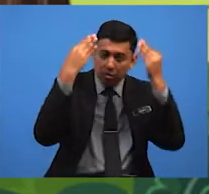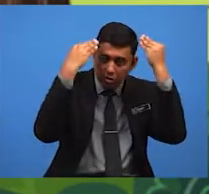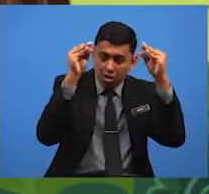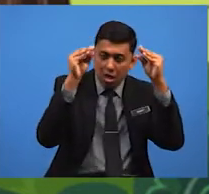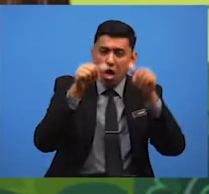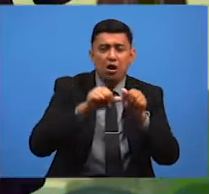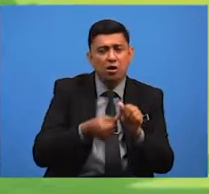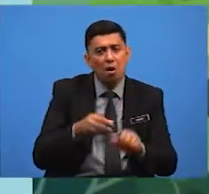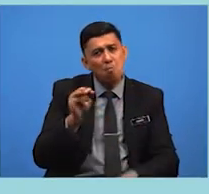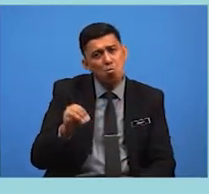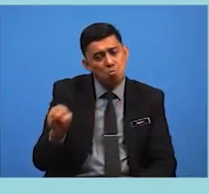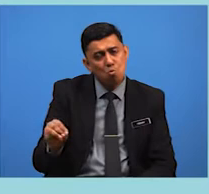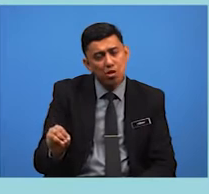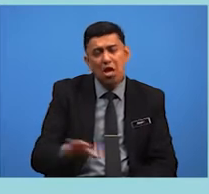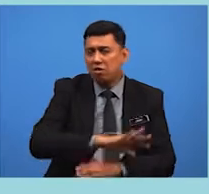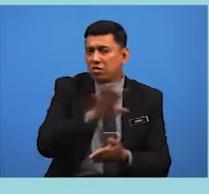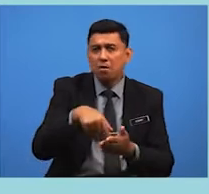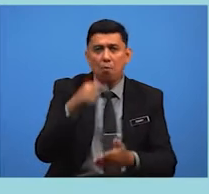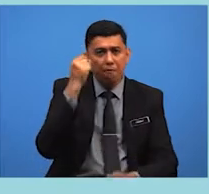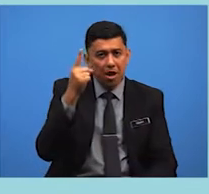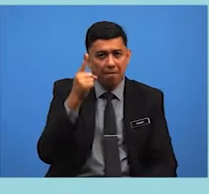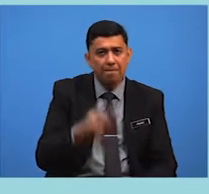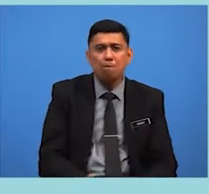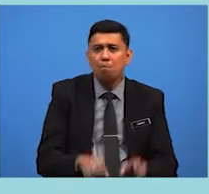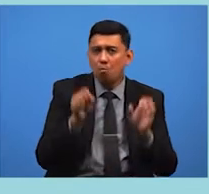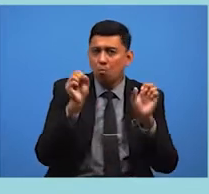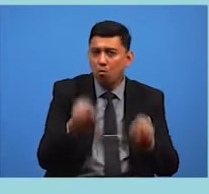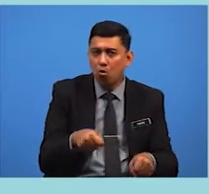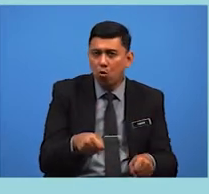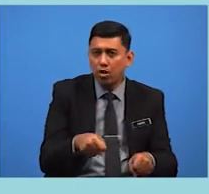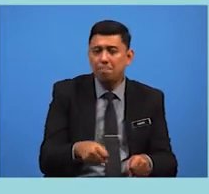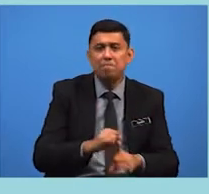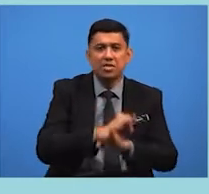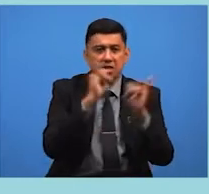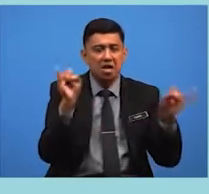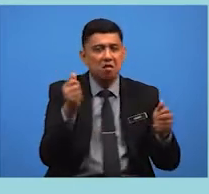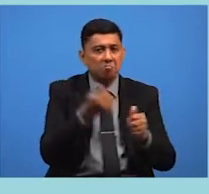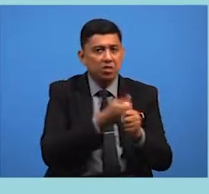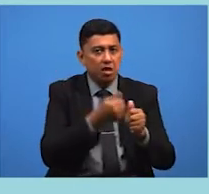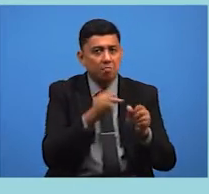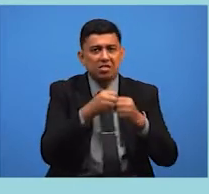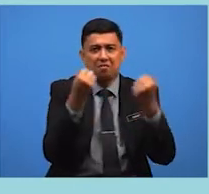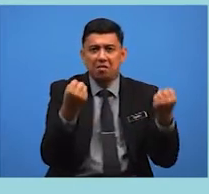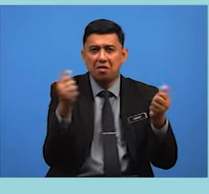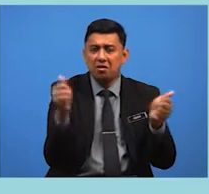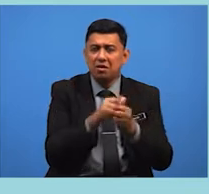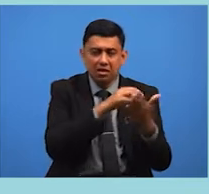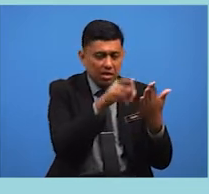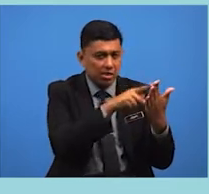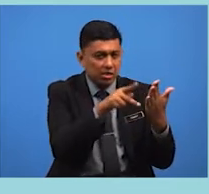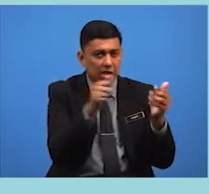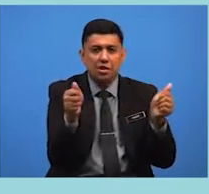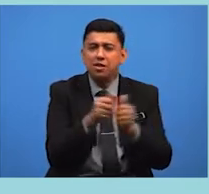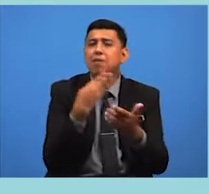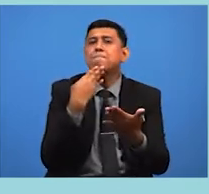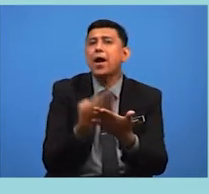semua telah dapat memahami dan mampu menjelaskan setiap komponen sastra yang dikaji